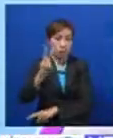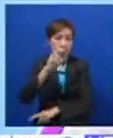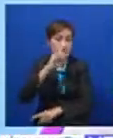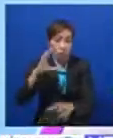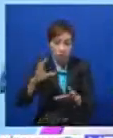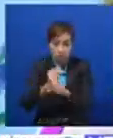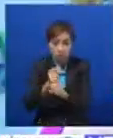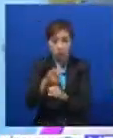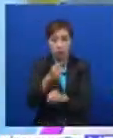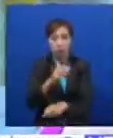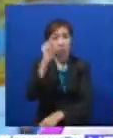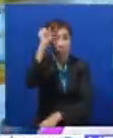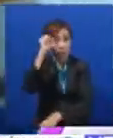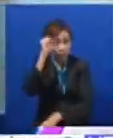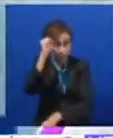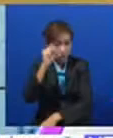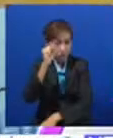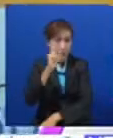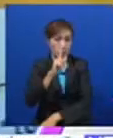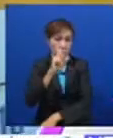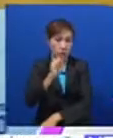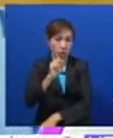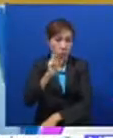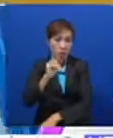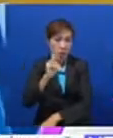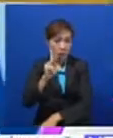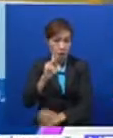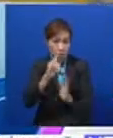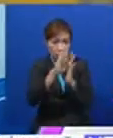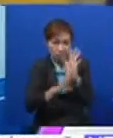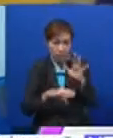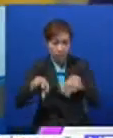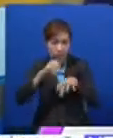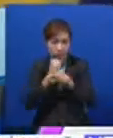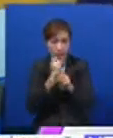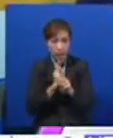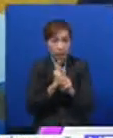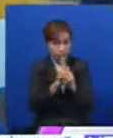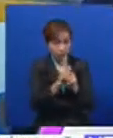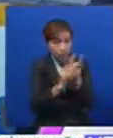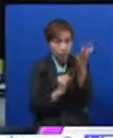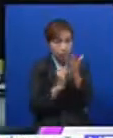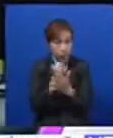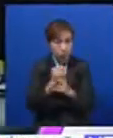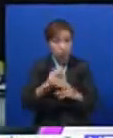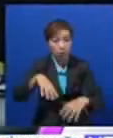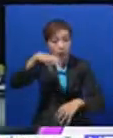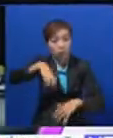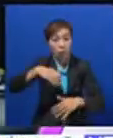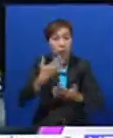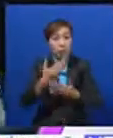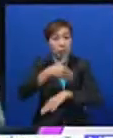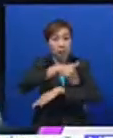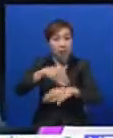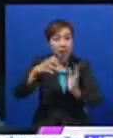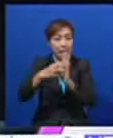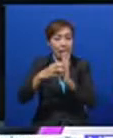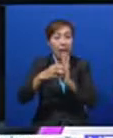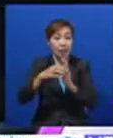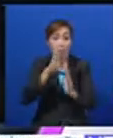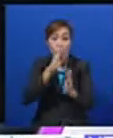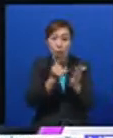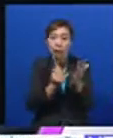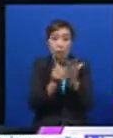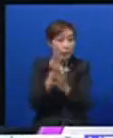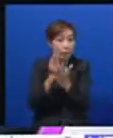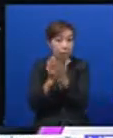มาว่าขสมกดำเนินการถูกต้องตามระเบียบของกรมบัญชีกลางก็คาดว่าจะสามารถลงเซ็นสัญญากับบ